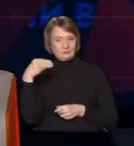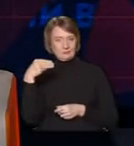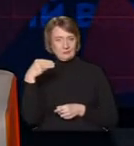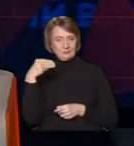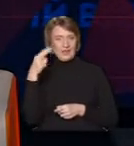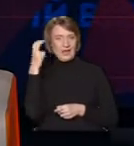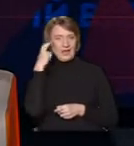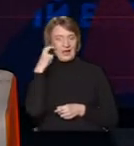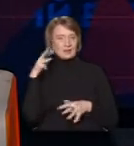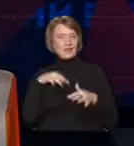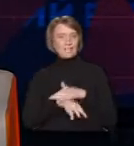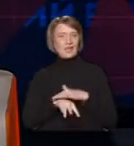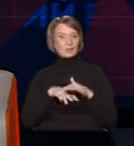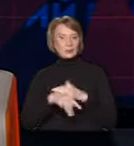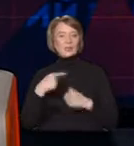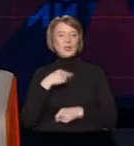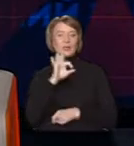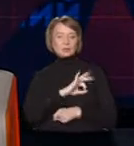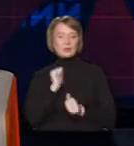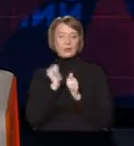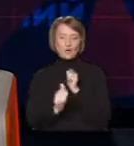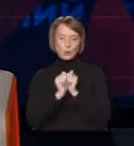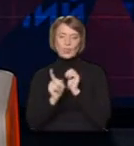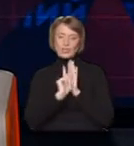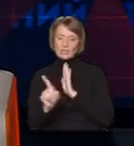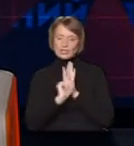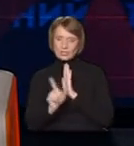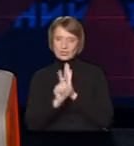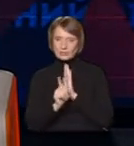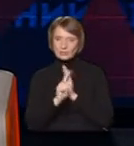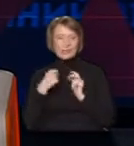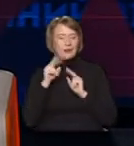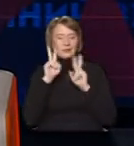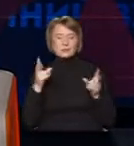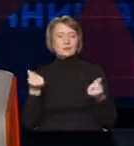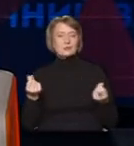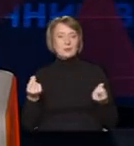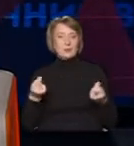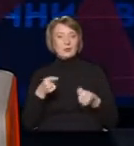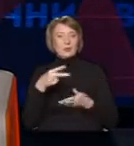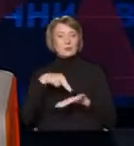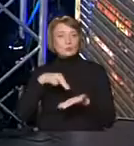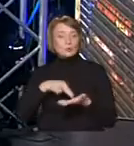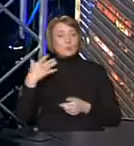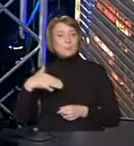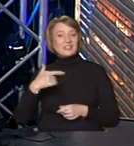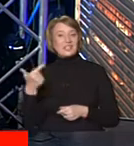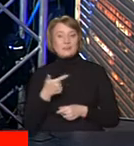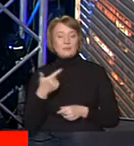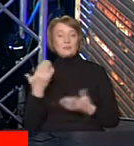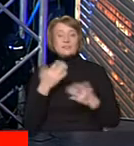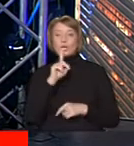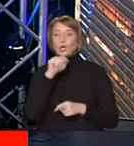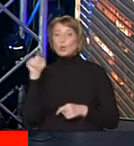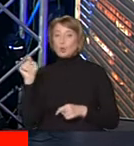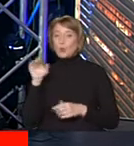дуже стара, якою я користуюсь, тому що я регулярно їжджу на громадському транспорті. Не знаю, скільки коштує. «Київсмарткарт» коштує 50 гривень. За яким номером ходить автобус, на